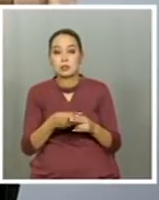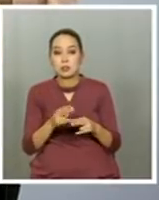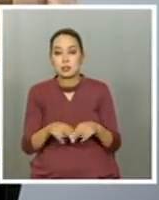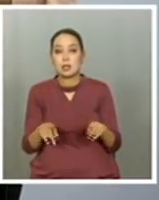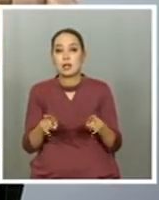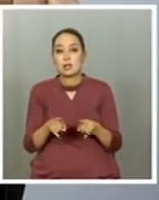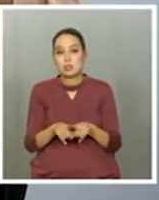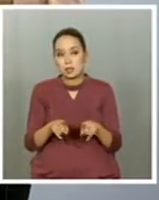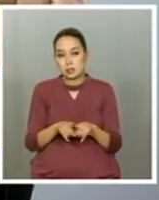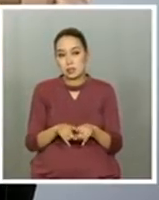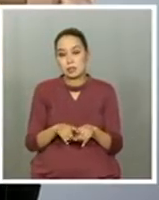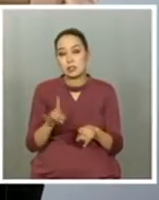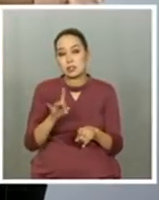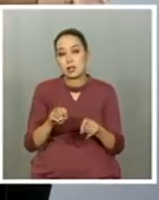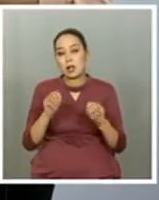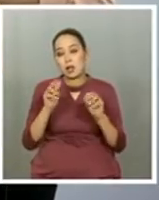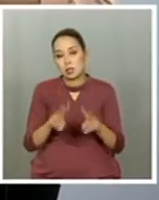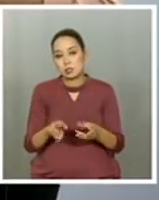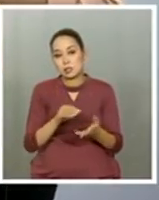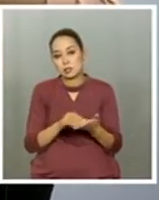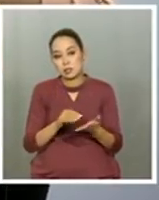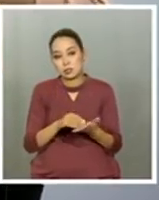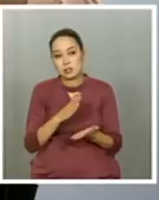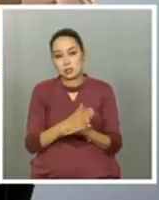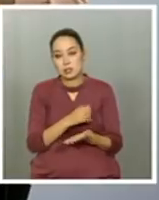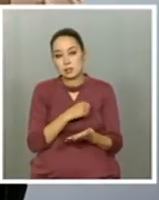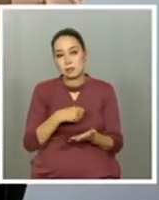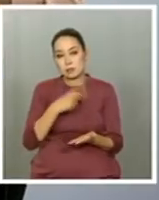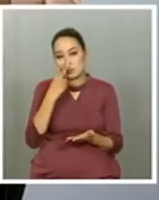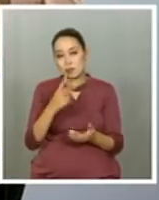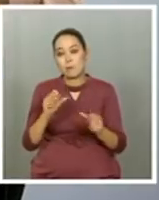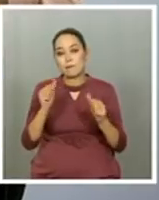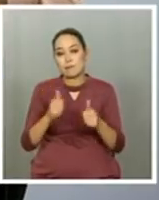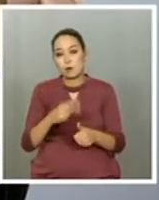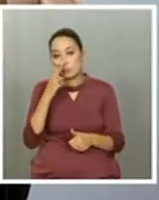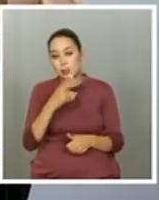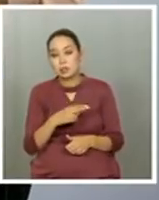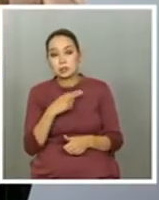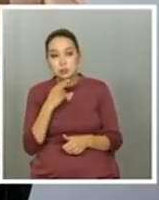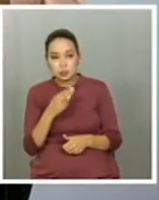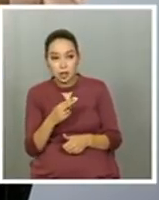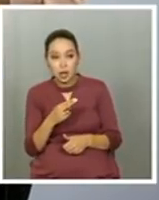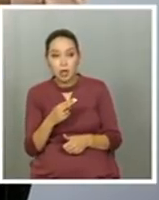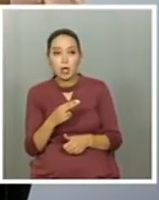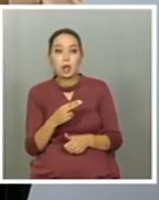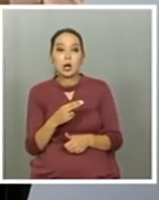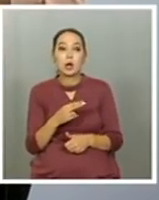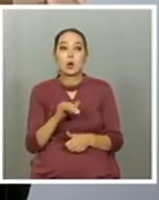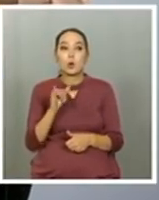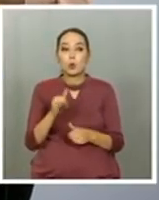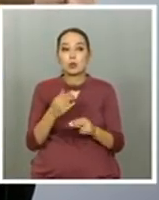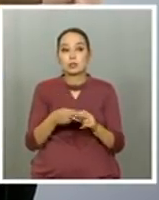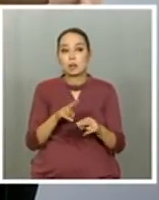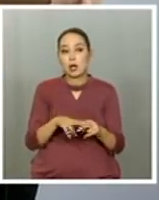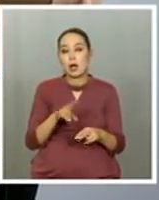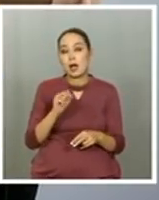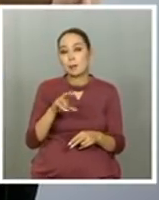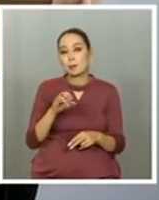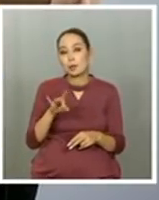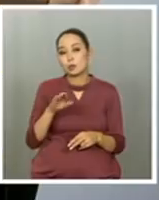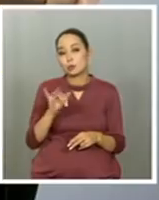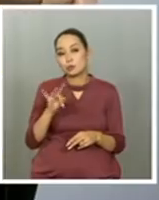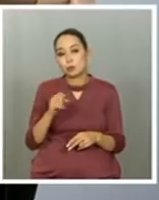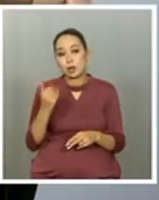зерттеулерде арнайы жазылып өткен. Енді өздеріңіз формулаға назар аударсаңыздар, бұл жерде U деп отырғанымыз бұл